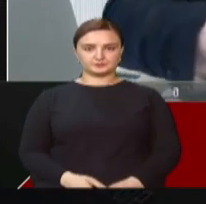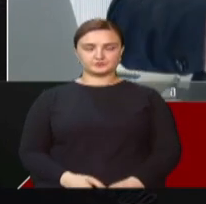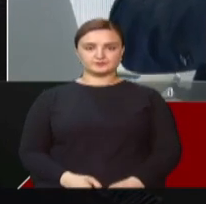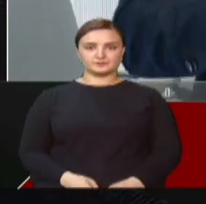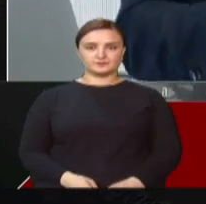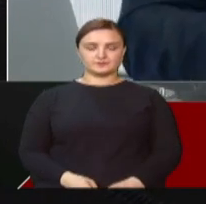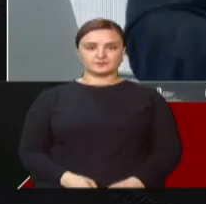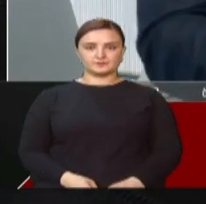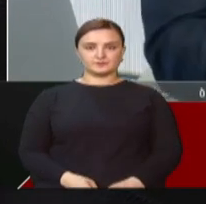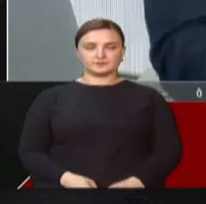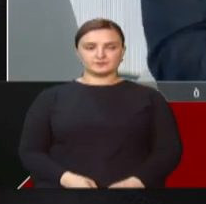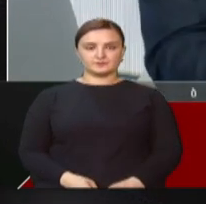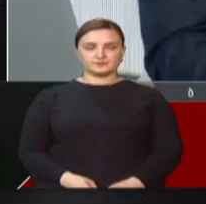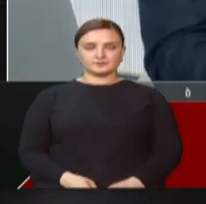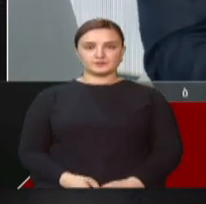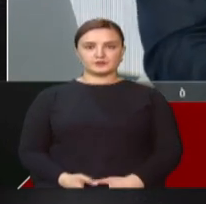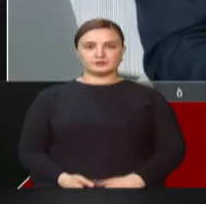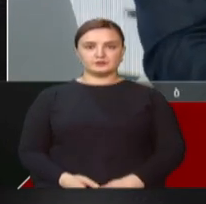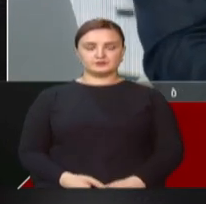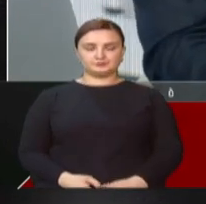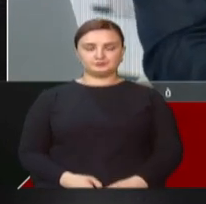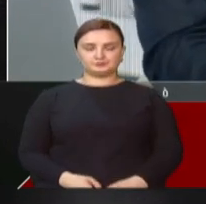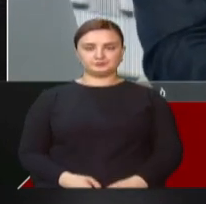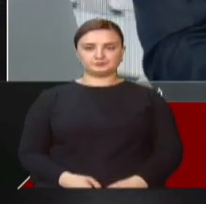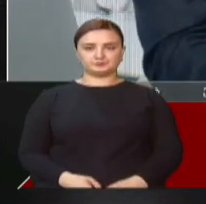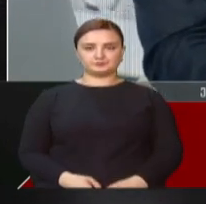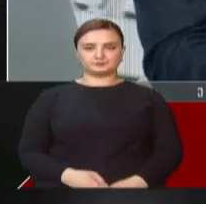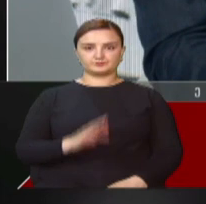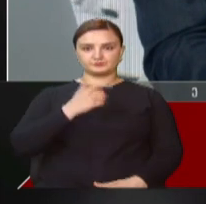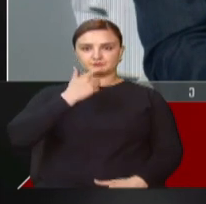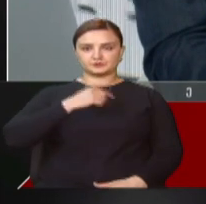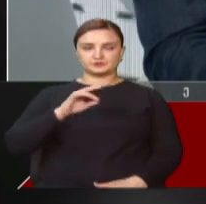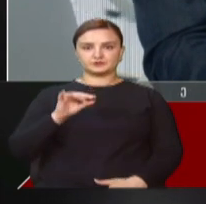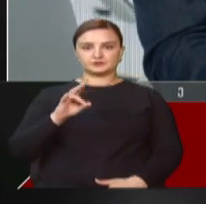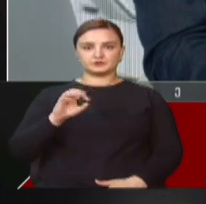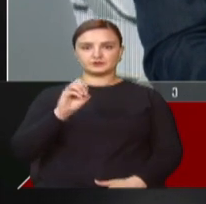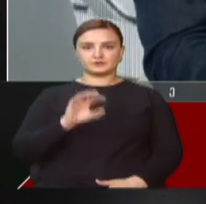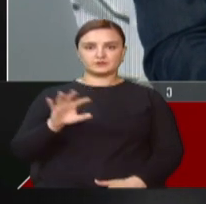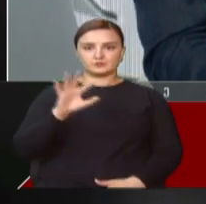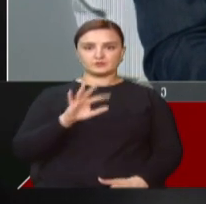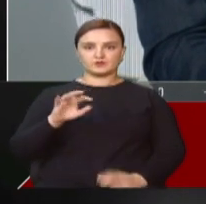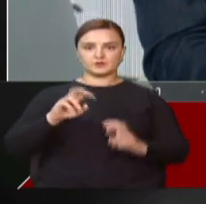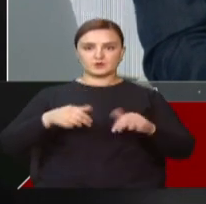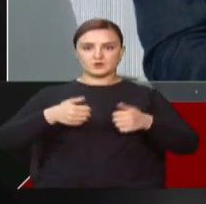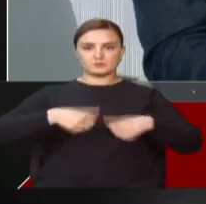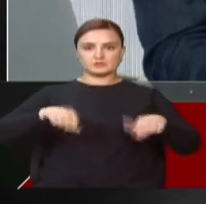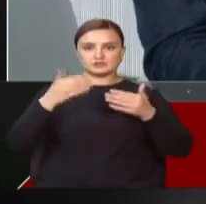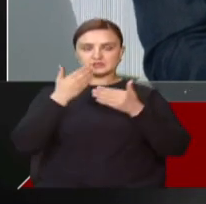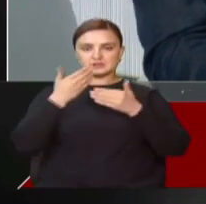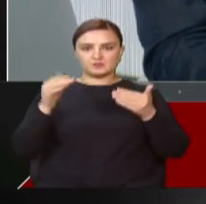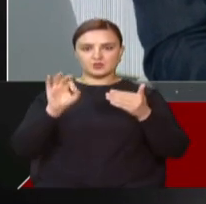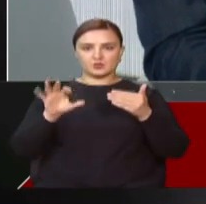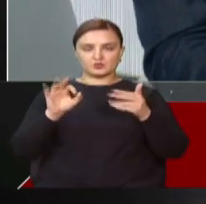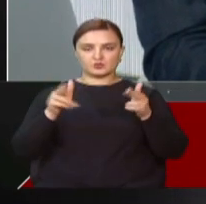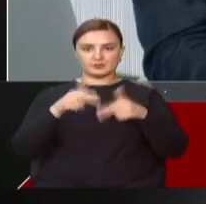პროცესიდან. ჩვენი დასავლური პარტნიორები ამბობენ, რომ პოლიტიკური გადაწყვეტილება დაეფუძნება ევროკომისიის საბოლოო ოქტომბრის ანგარიშზე და მნიშვნელოვანია